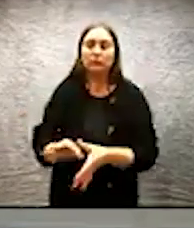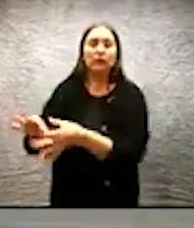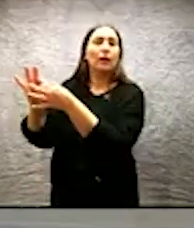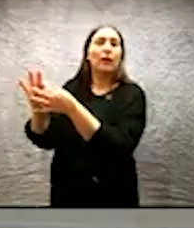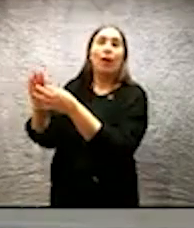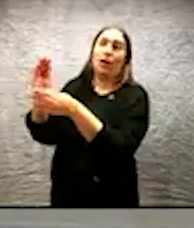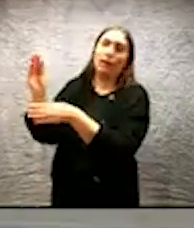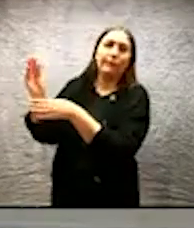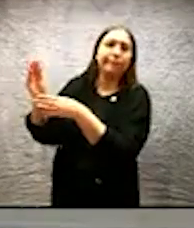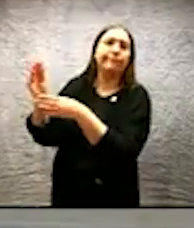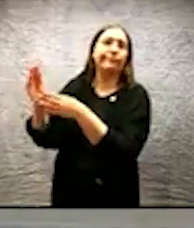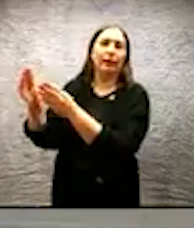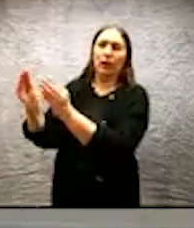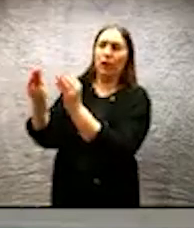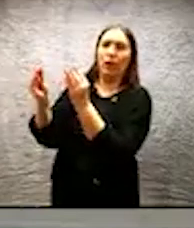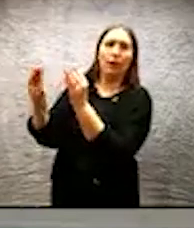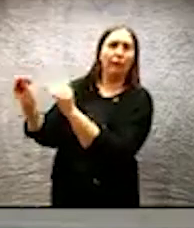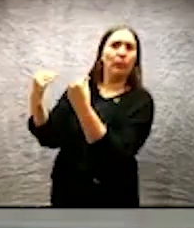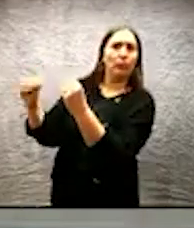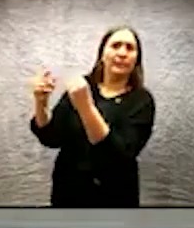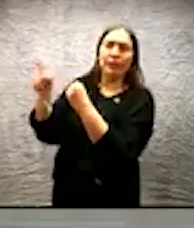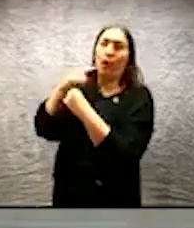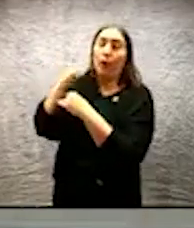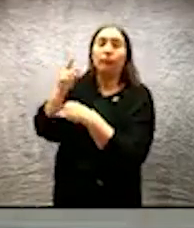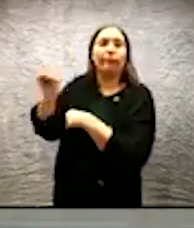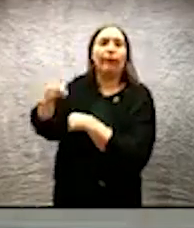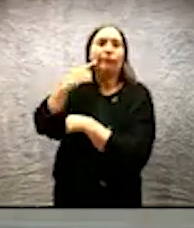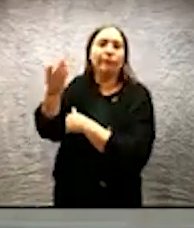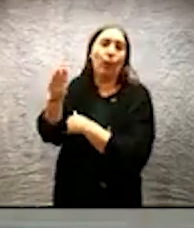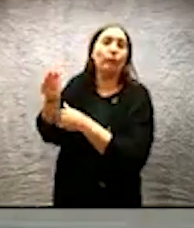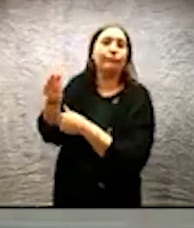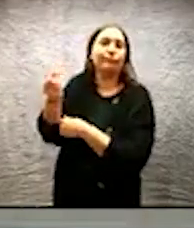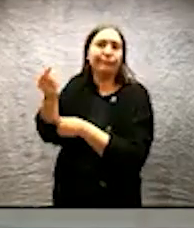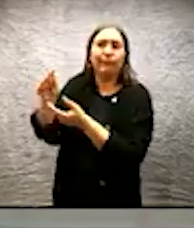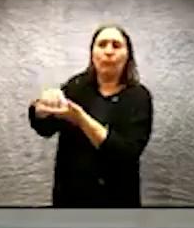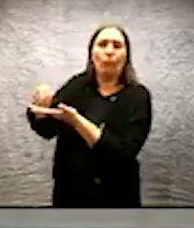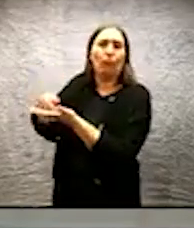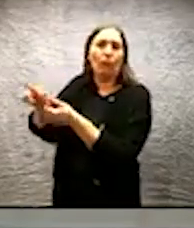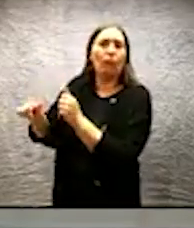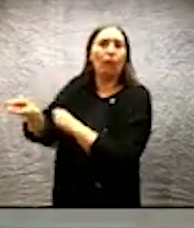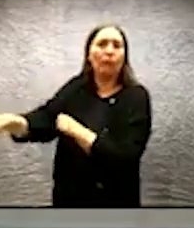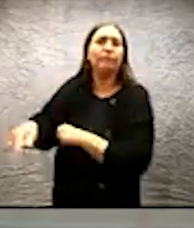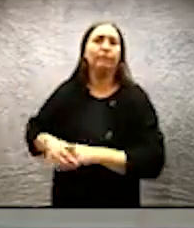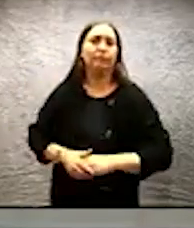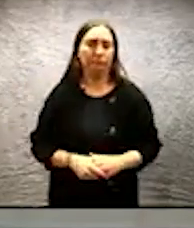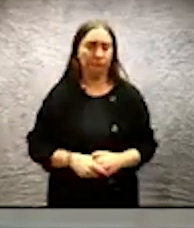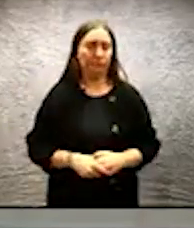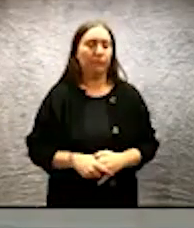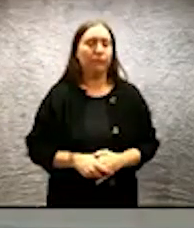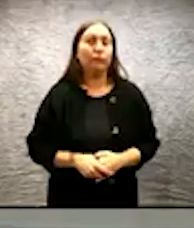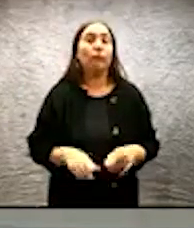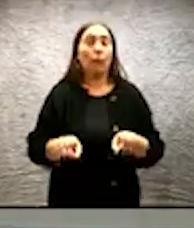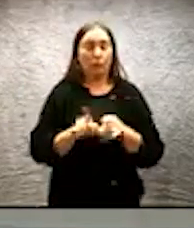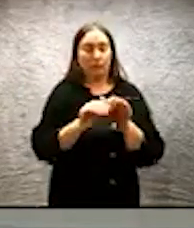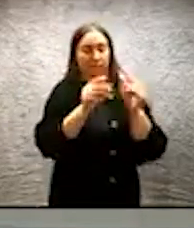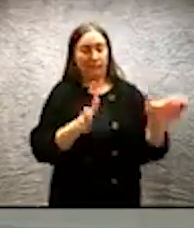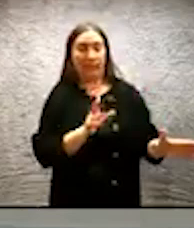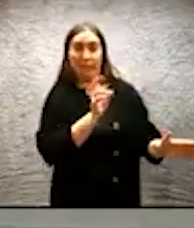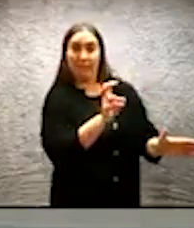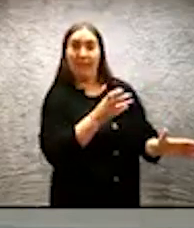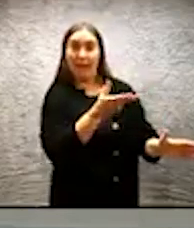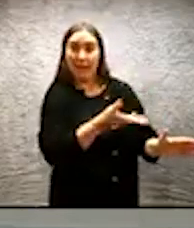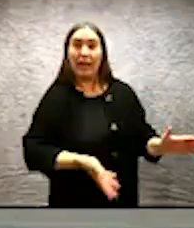notion de rentabilité. Il en va de même pour les PAV et les points d'apport volontaires pour le verre. Les critères sont un